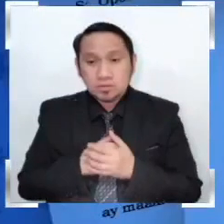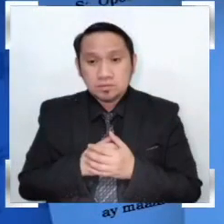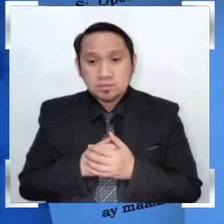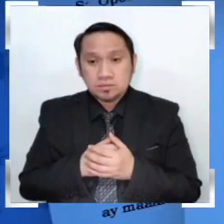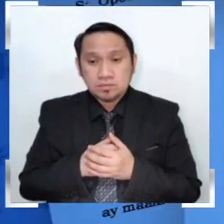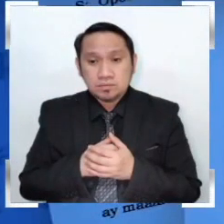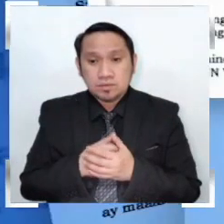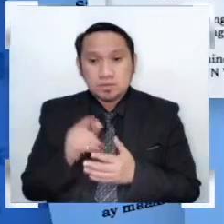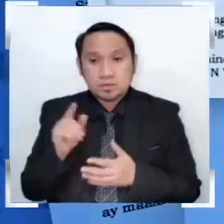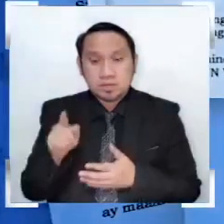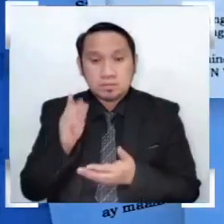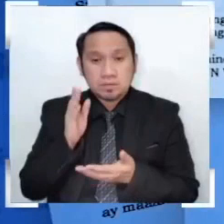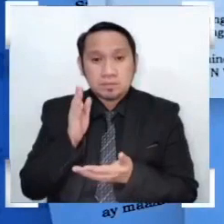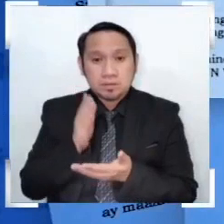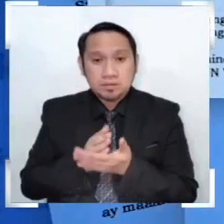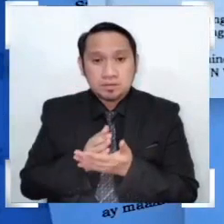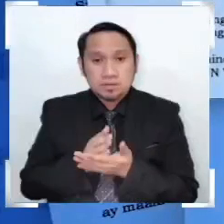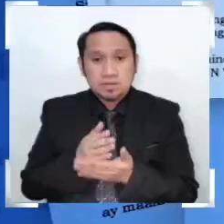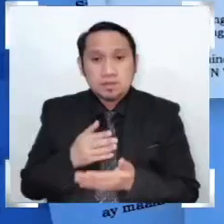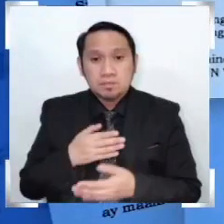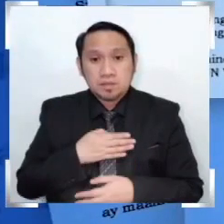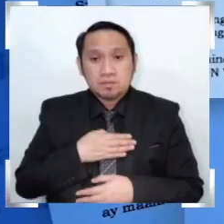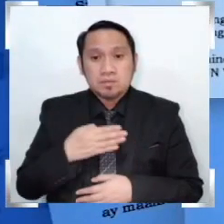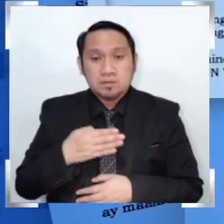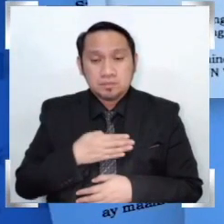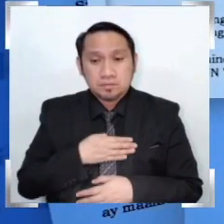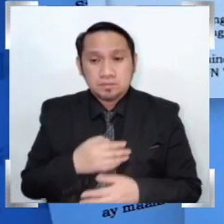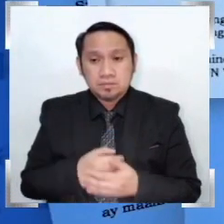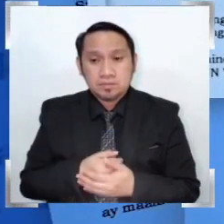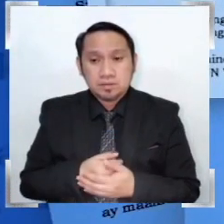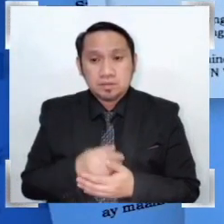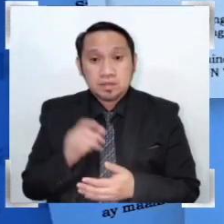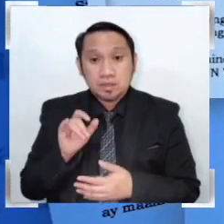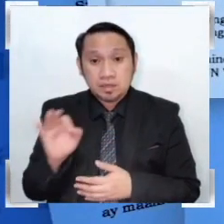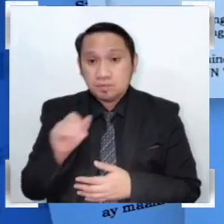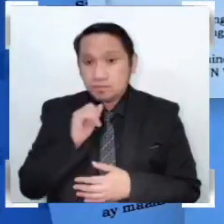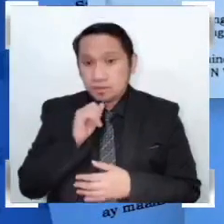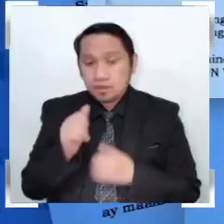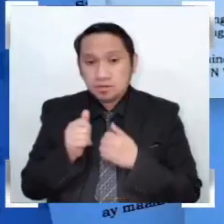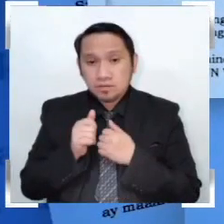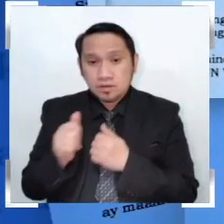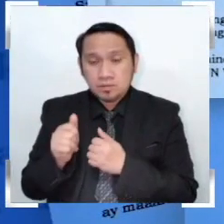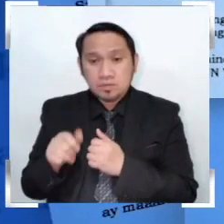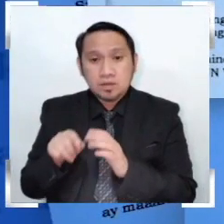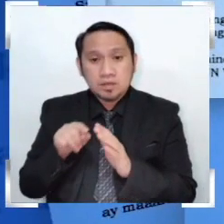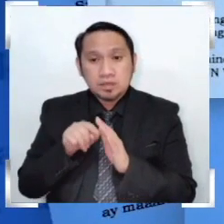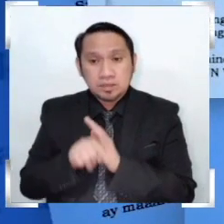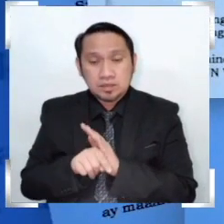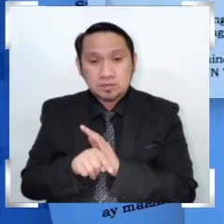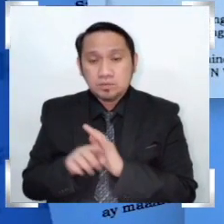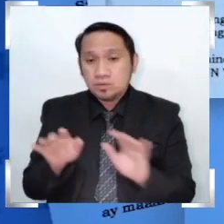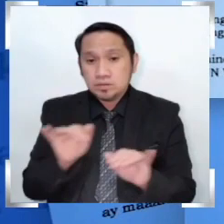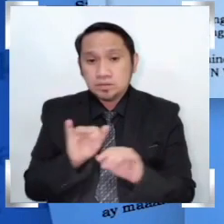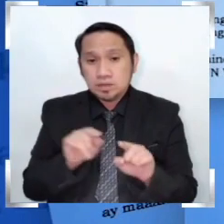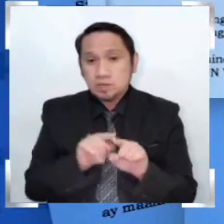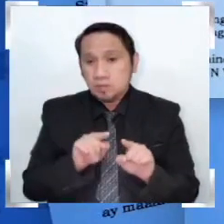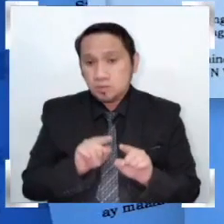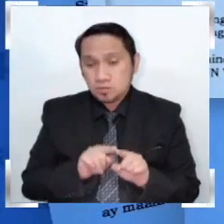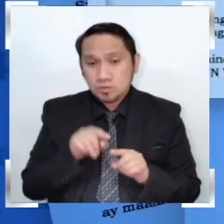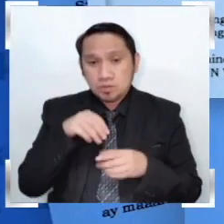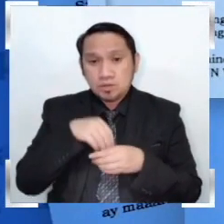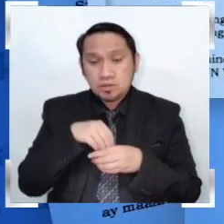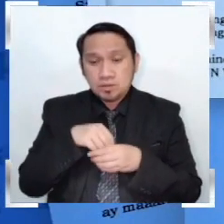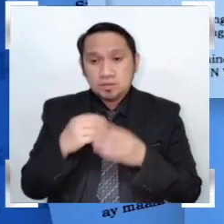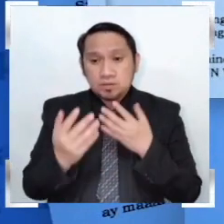ito sa paghinga. Sinabi rin ni alias Jokod na pag hindi siya sumunod ay ipapapatay din siya tulad ng mga pagpatay sa kulungan na kanyang